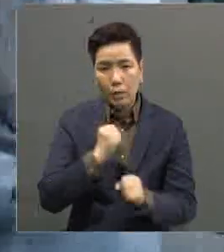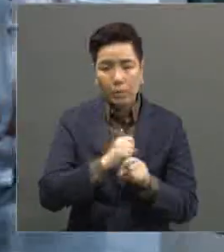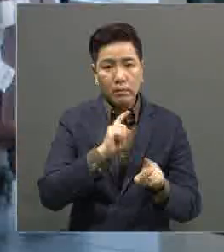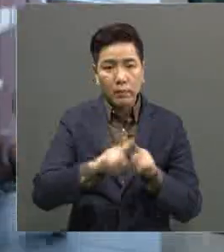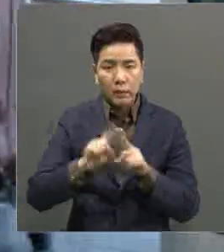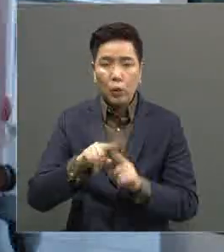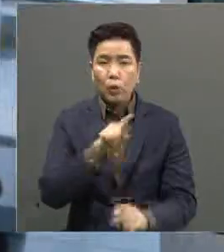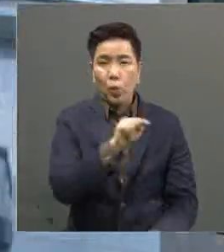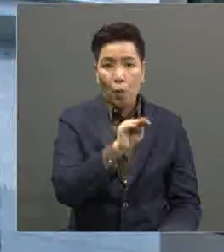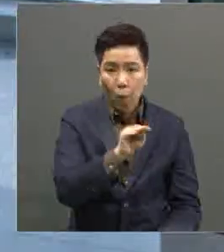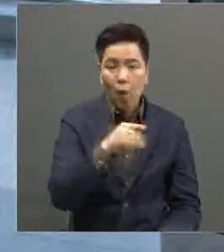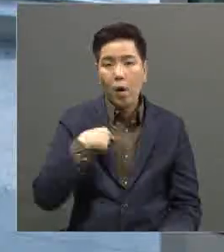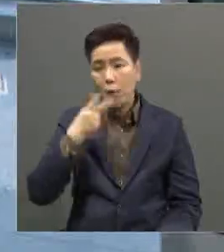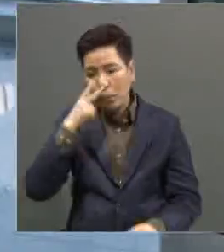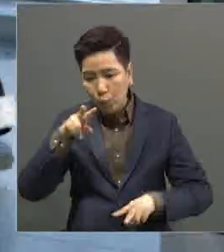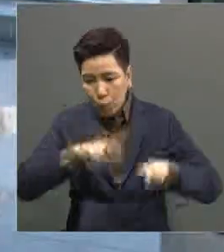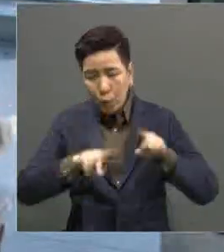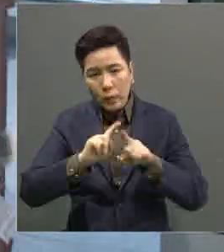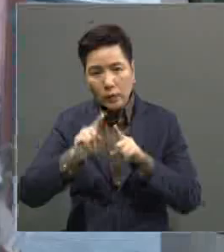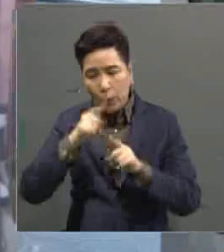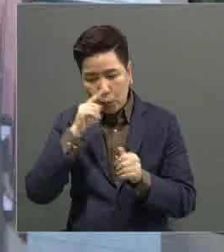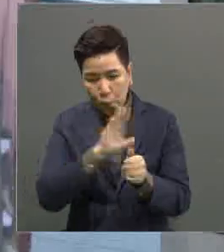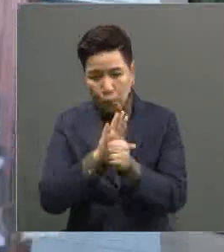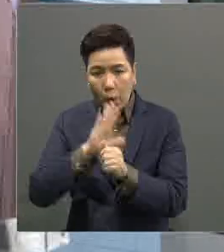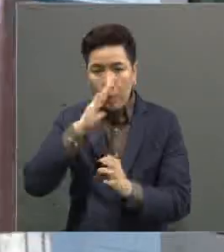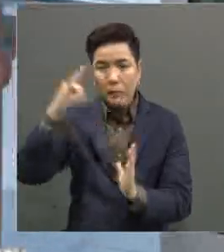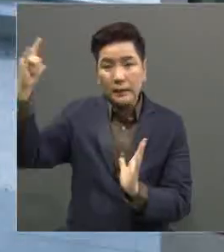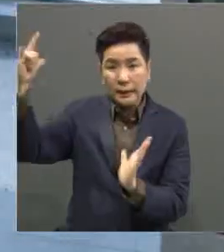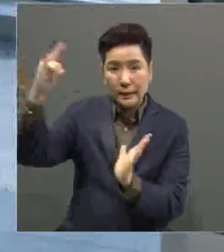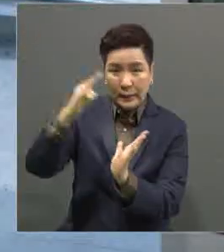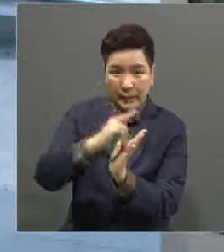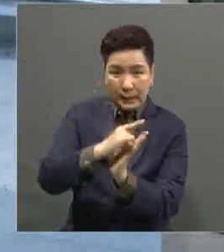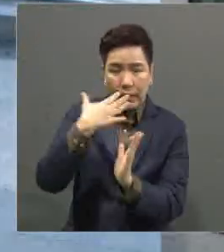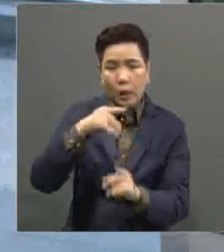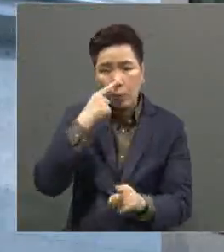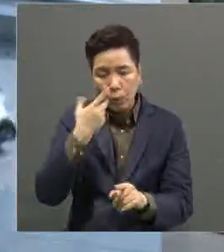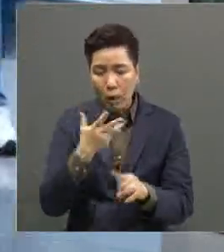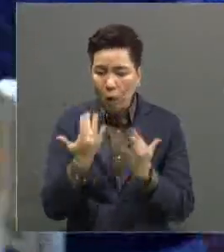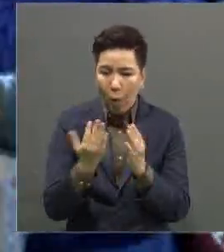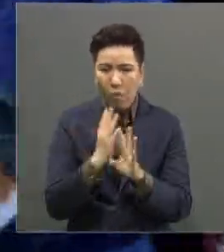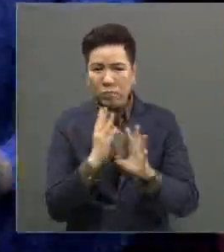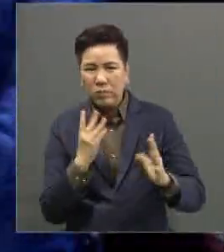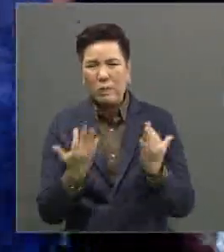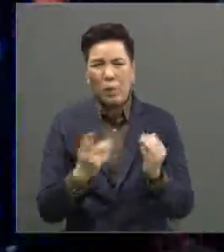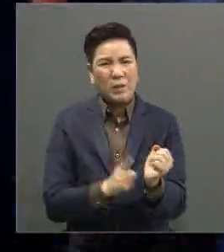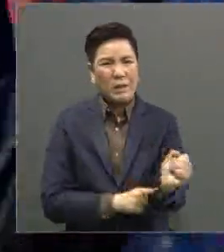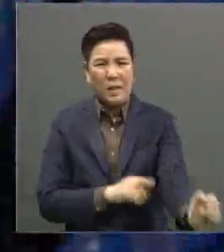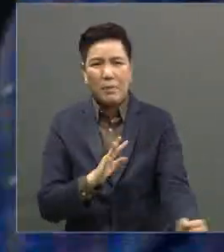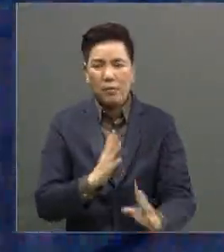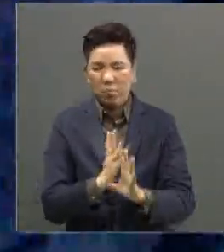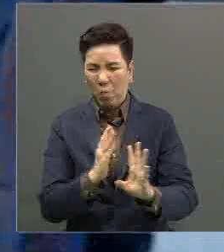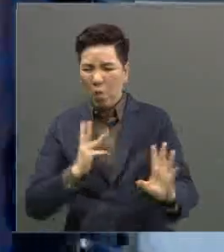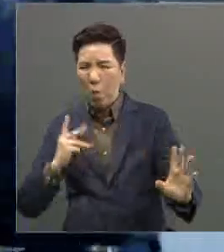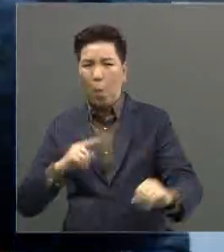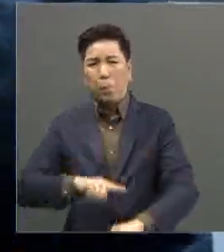เช่นตม.หรือว่าสำนักงานตรวจคนเข้าเมืองเนี่ยดูแลเวลาเขาบินมาลงแลนด์ปุ๊บเนี่ยอย่าให้ไปรอคิวตรงอิมิเกชันหรือว่าตม.ยาวเป็นชั่